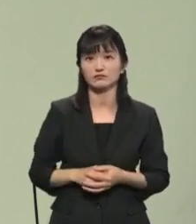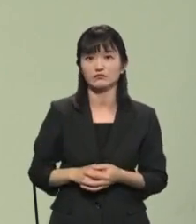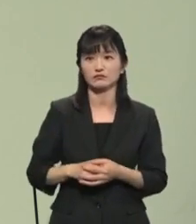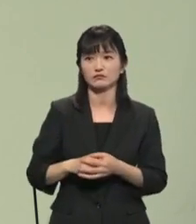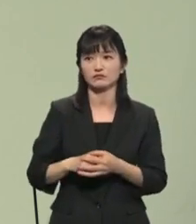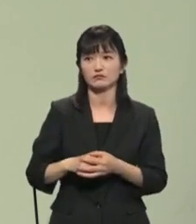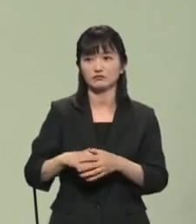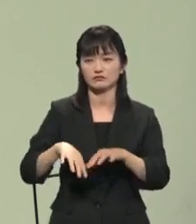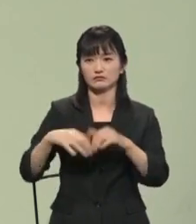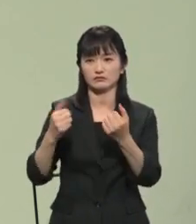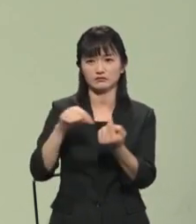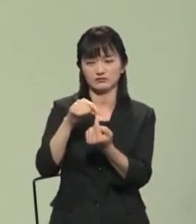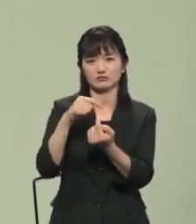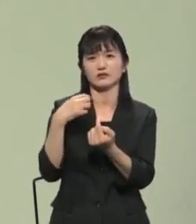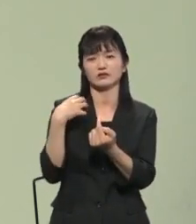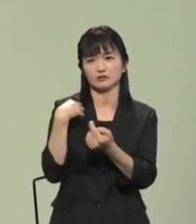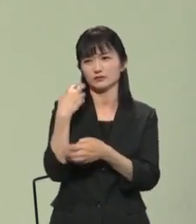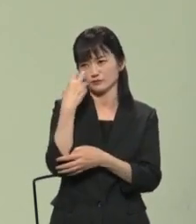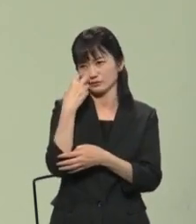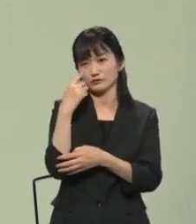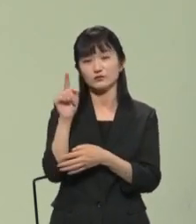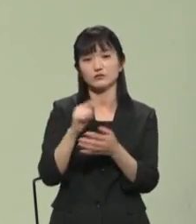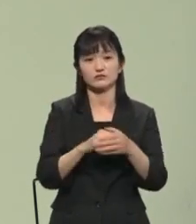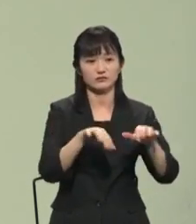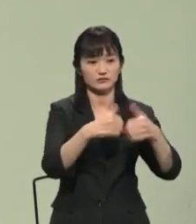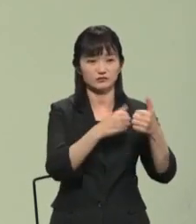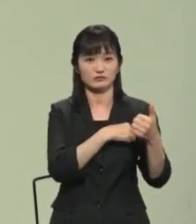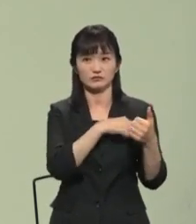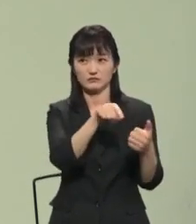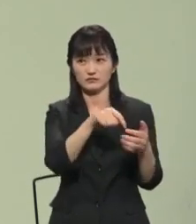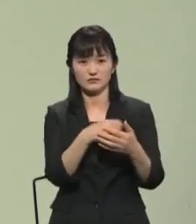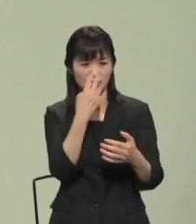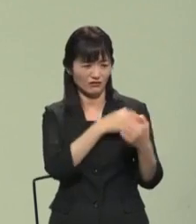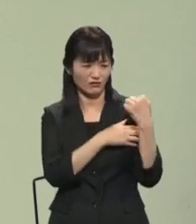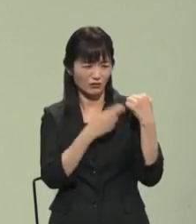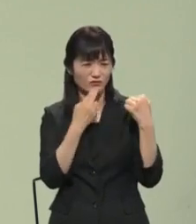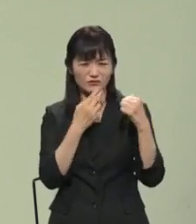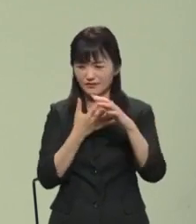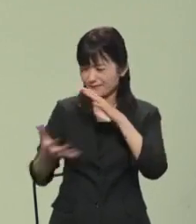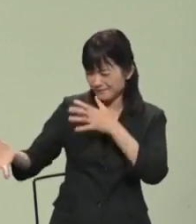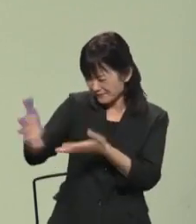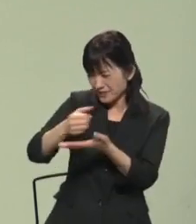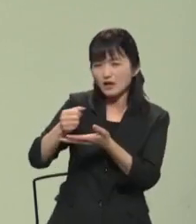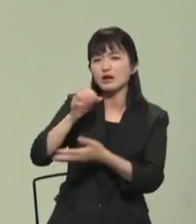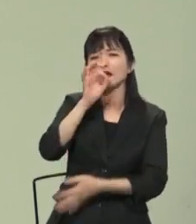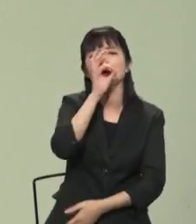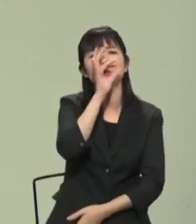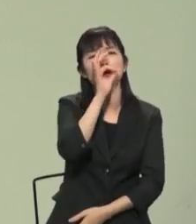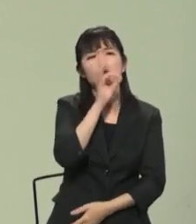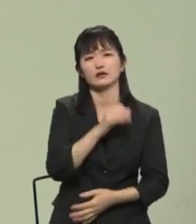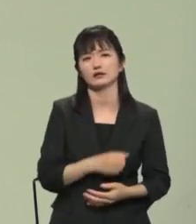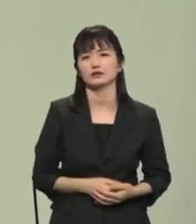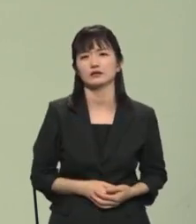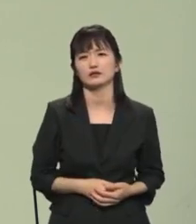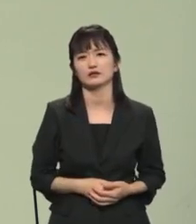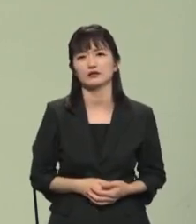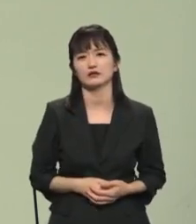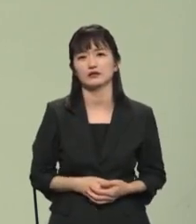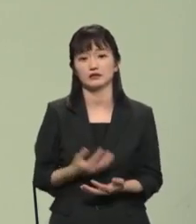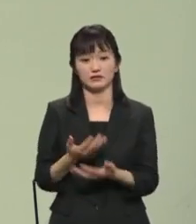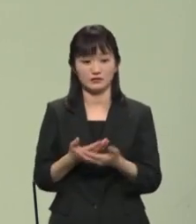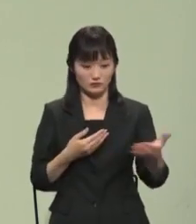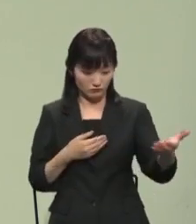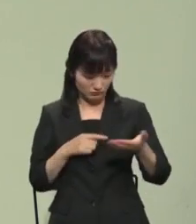여기 뭐 김현님 아시겠지만 국회의원들이 뭐 수사권한이 없어요 압수수색할 수 있는 것도 아니고 그런 상황에서 주어진